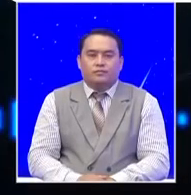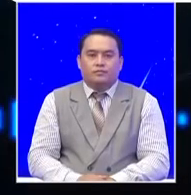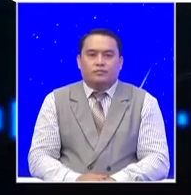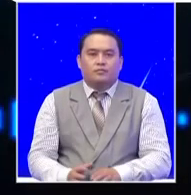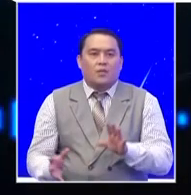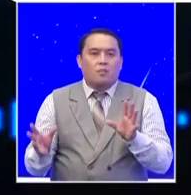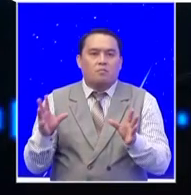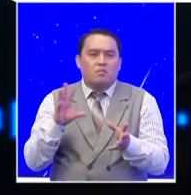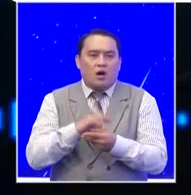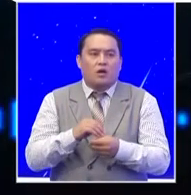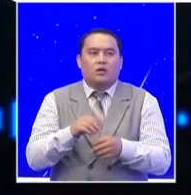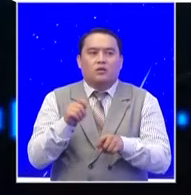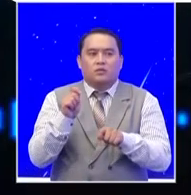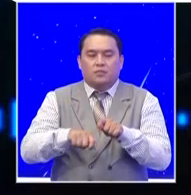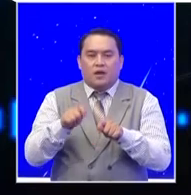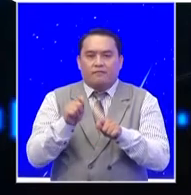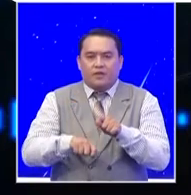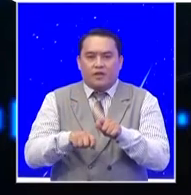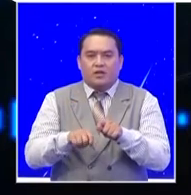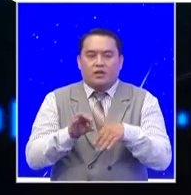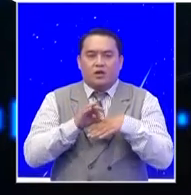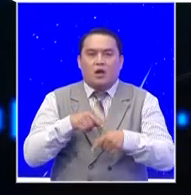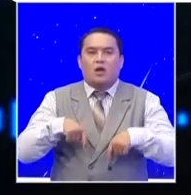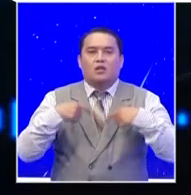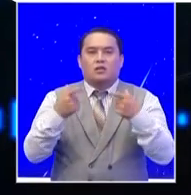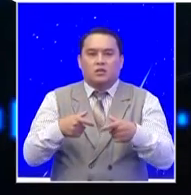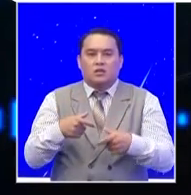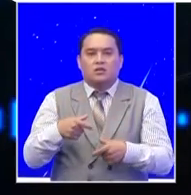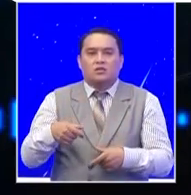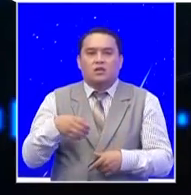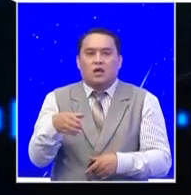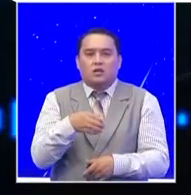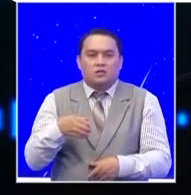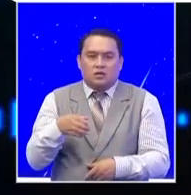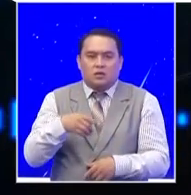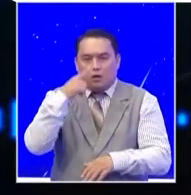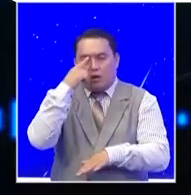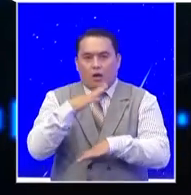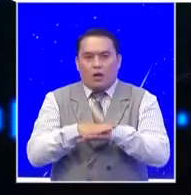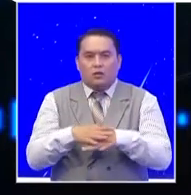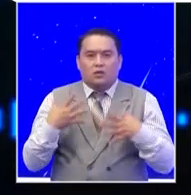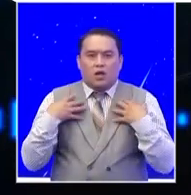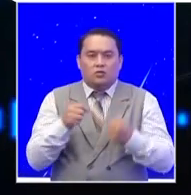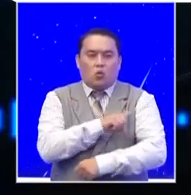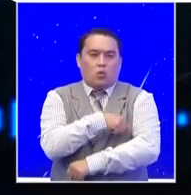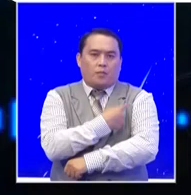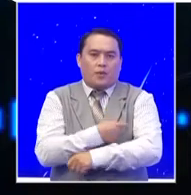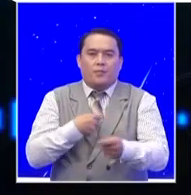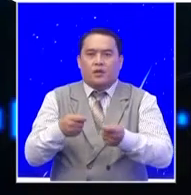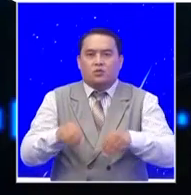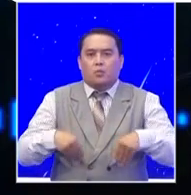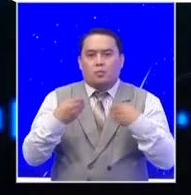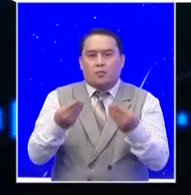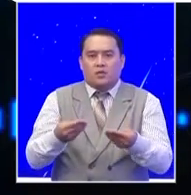Барлық қажетті сараптамалар тағайындалып, одан кейін спирт өнімін Алматы облысы әкімдігінің денсаулық сақтау басқармасына